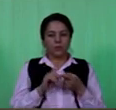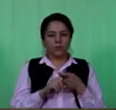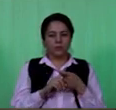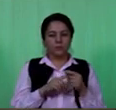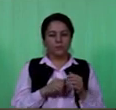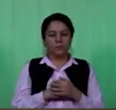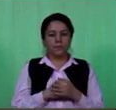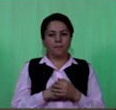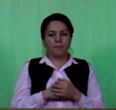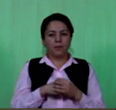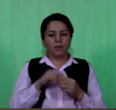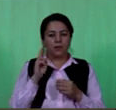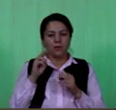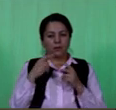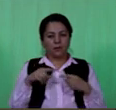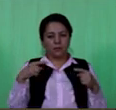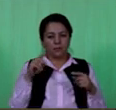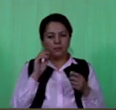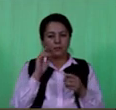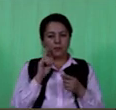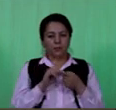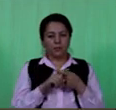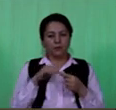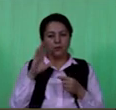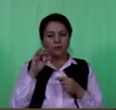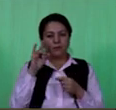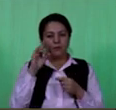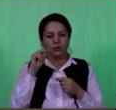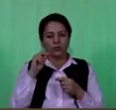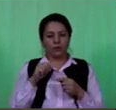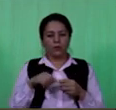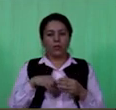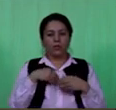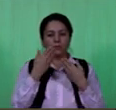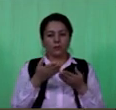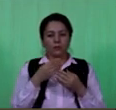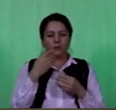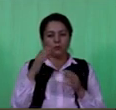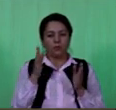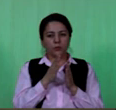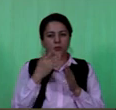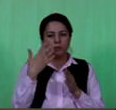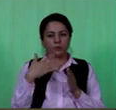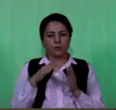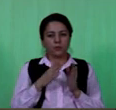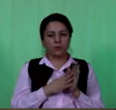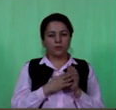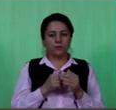к разности прибавляем вычитаемое и получаем уменьшаемое 59